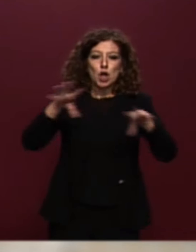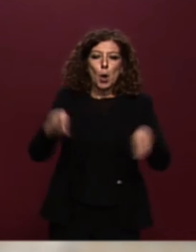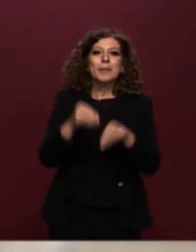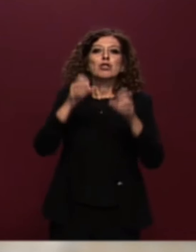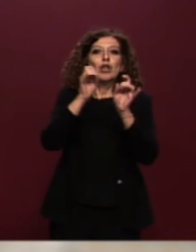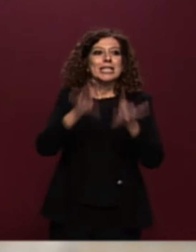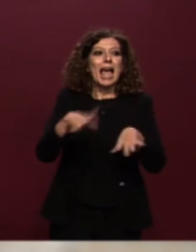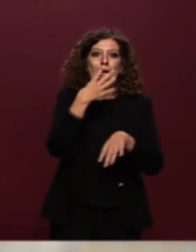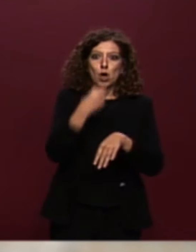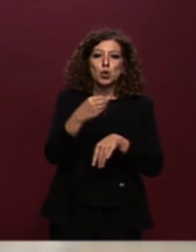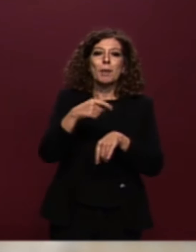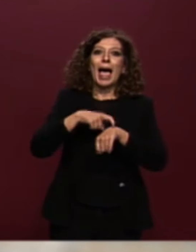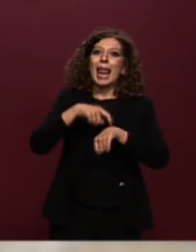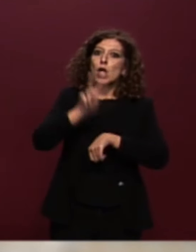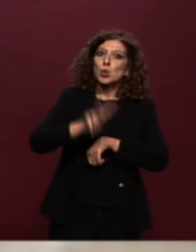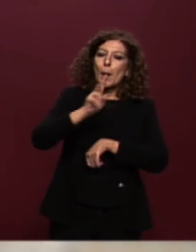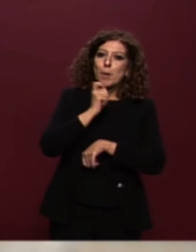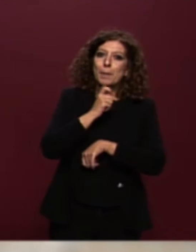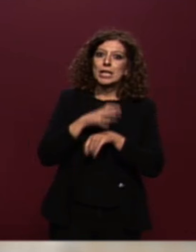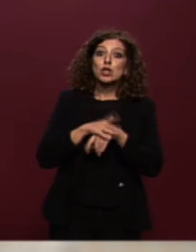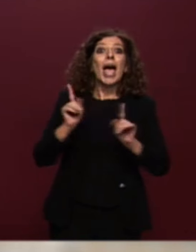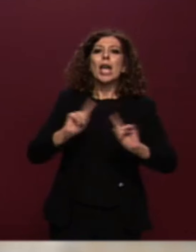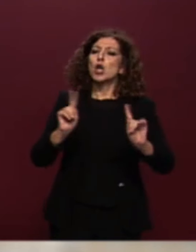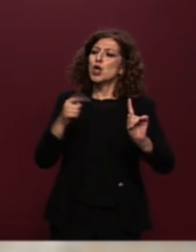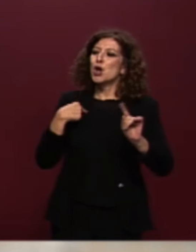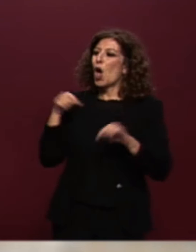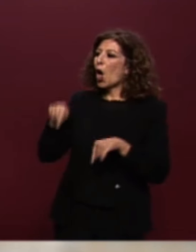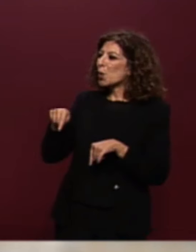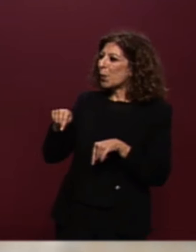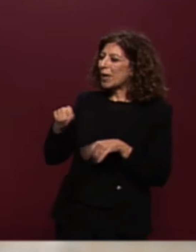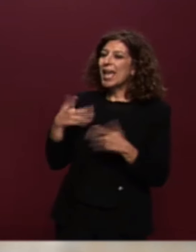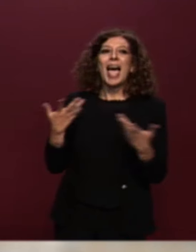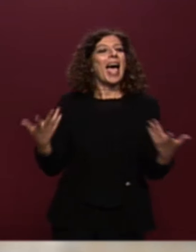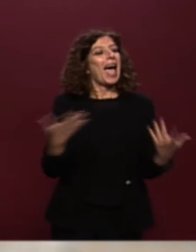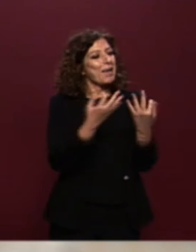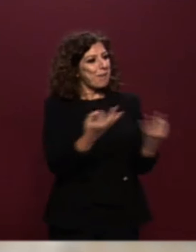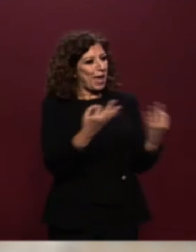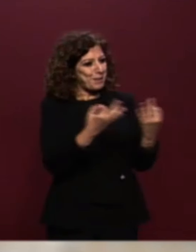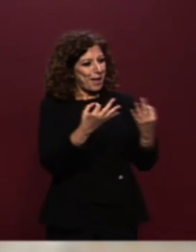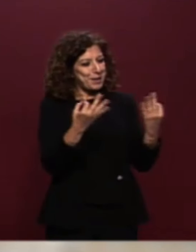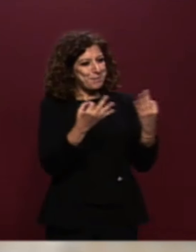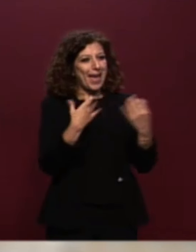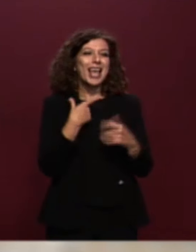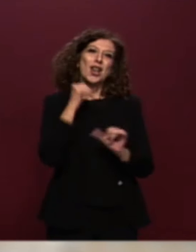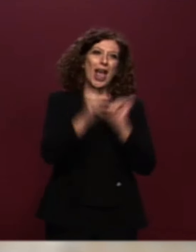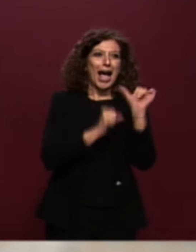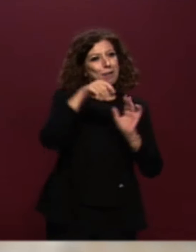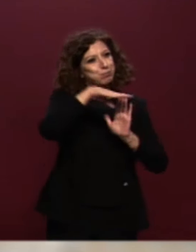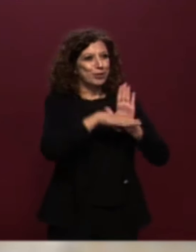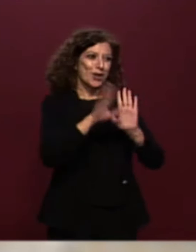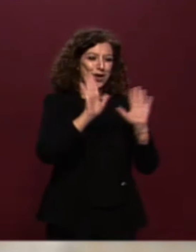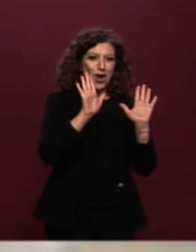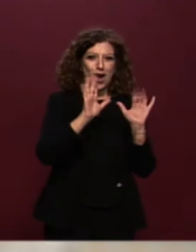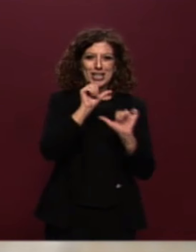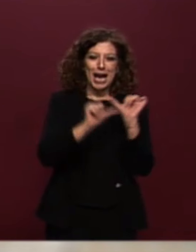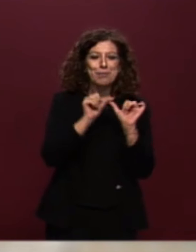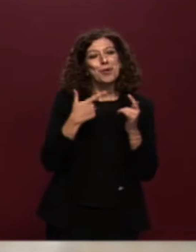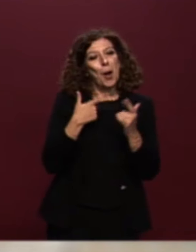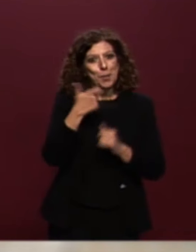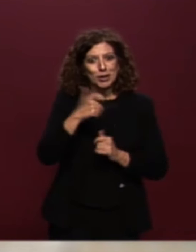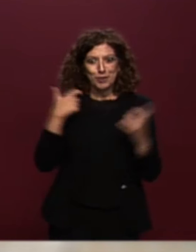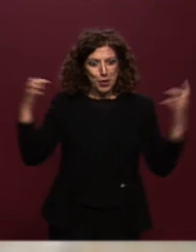appunto. Come? Fantastico, ok, perfetto. Allora cambio di programma, siamo qua, visto insomma l'alta adesione che